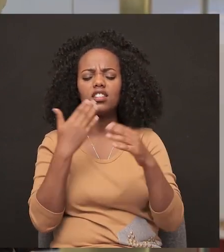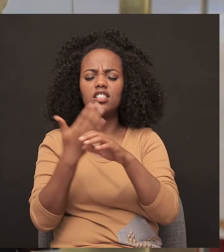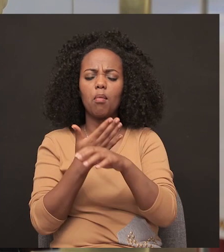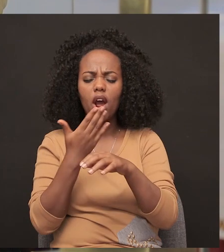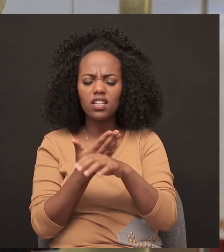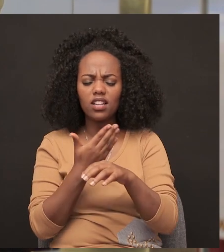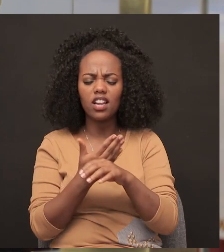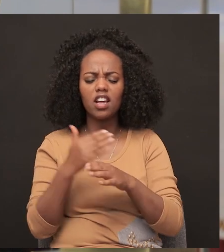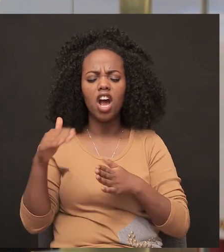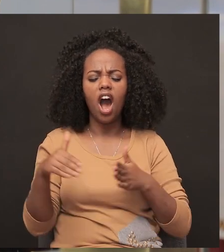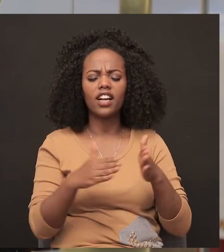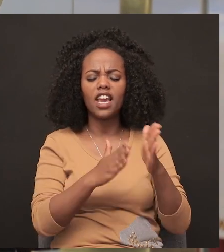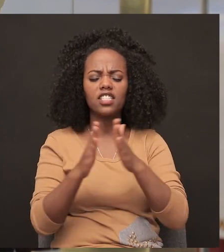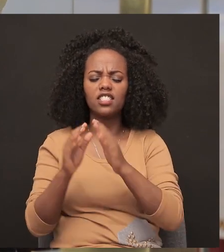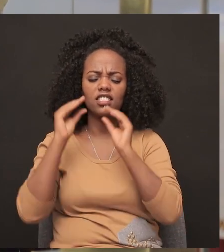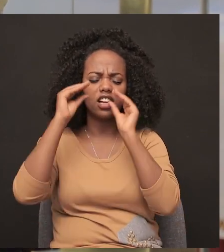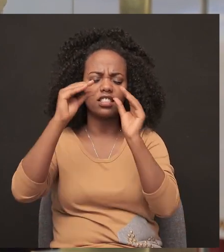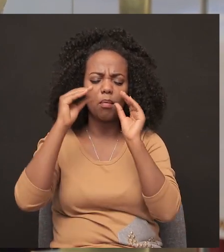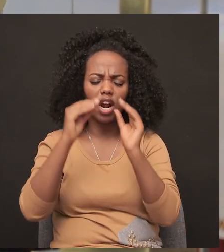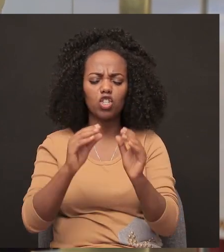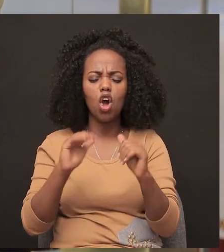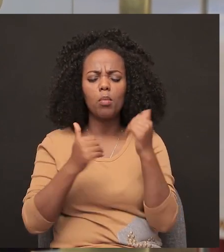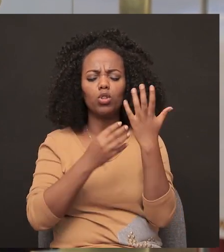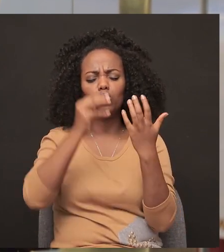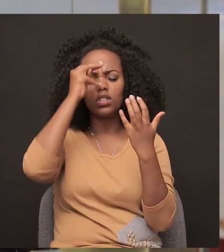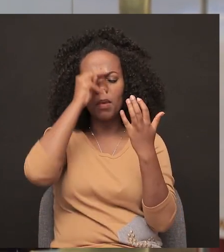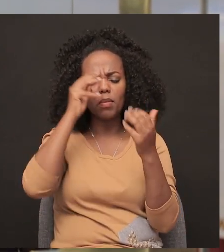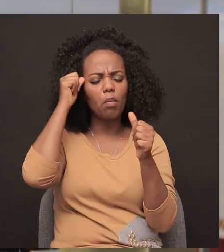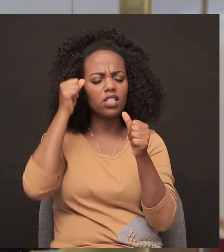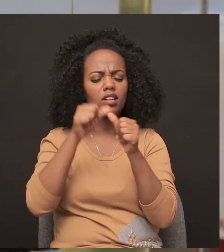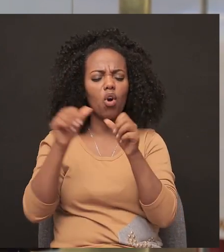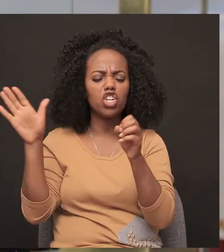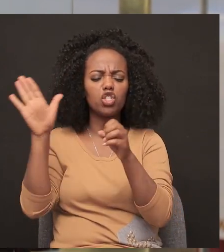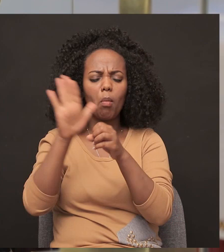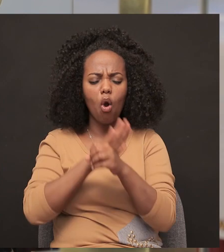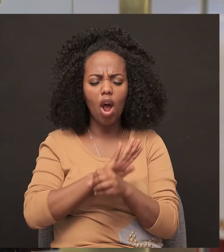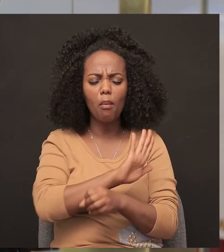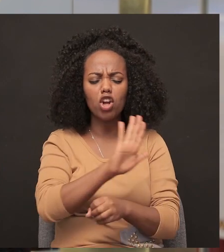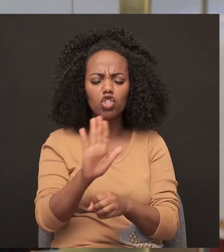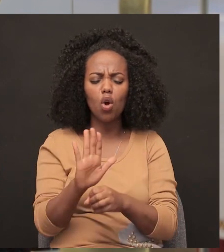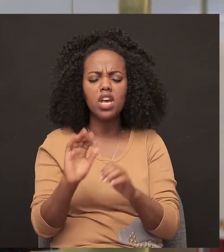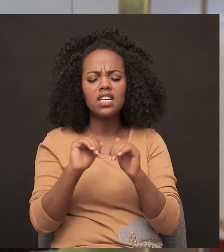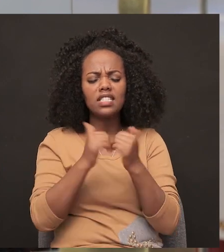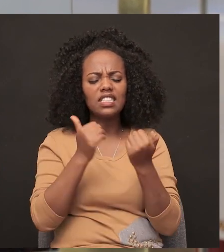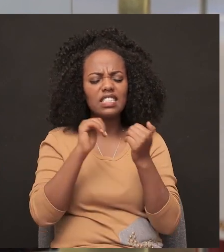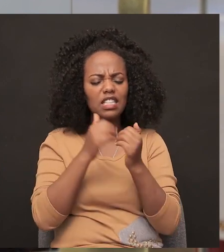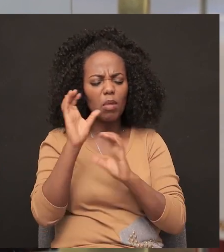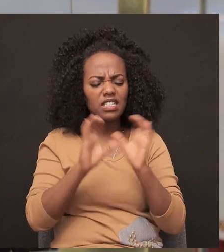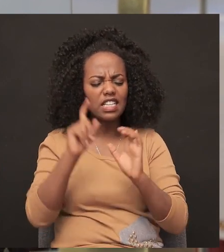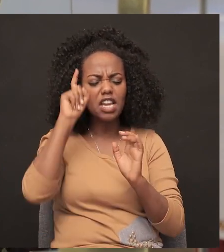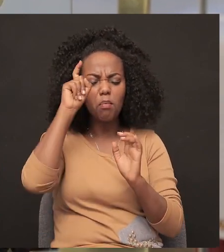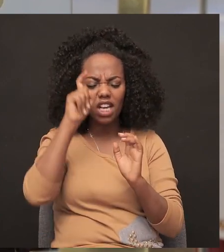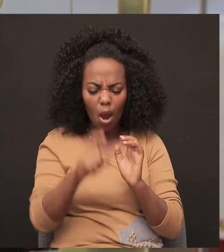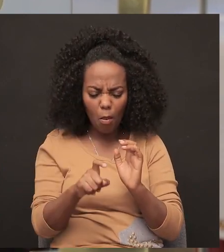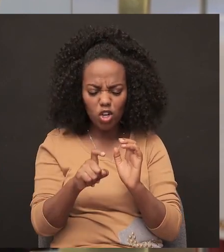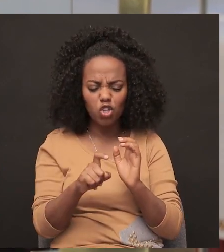እንማልዳለን አካሄድን እንድታስተምራቸው አቤቱ ጥበብንና ማስተዋልን እንድትሞላባቸው እንዴት ሊያደርጉ